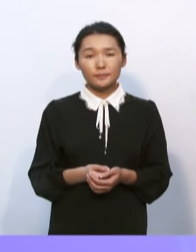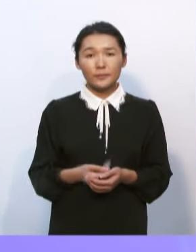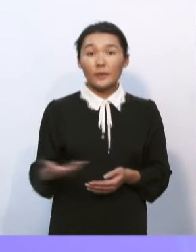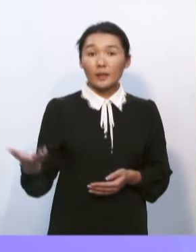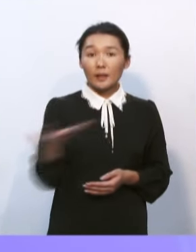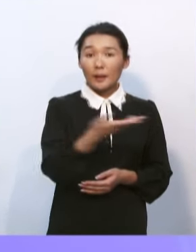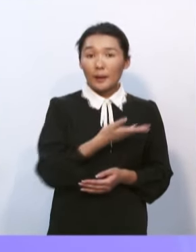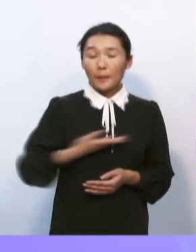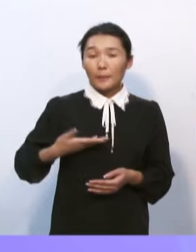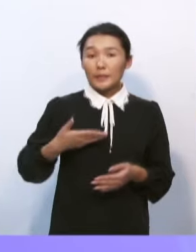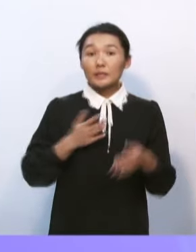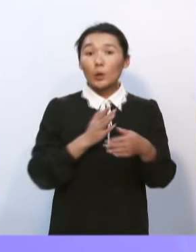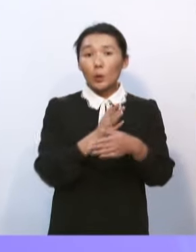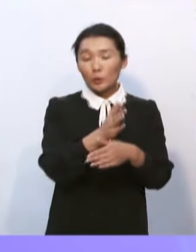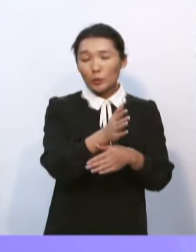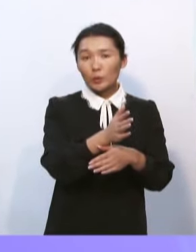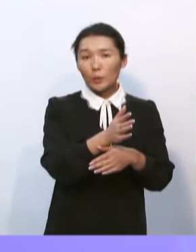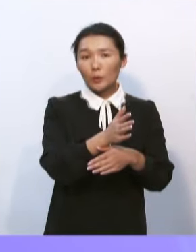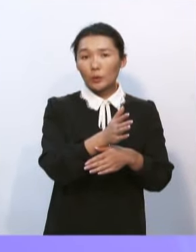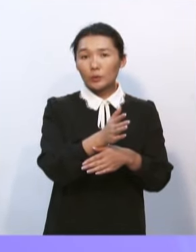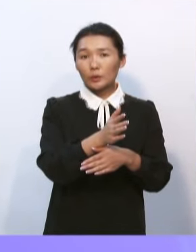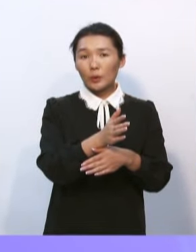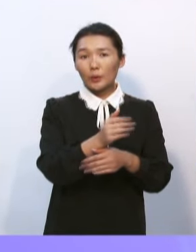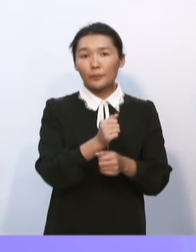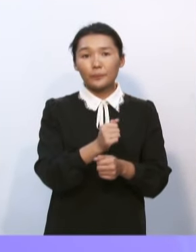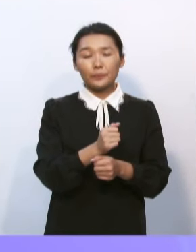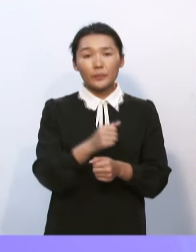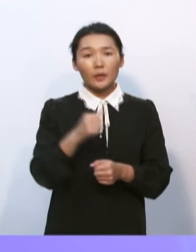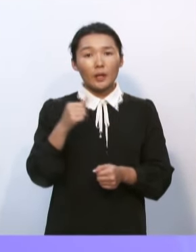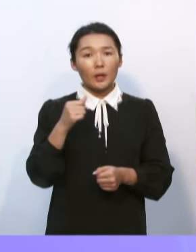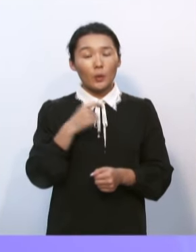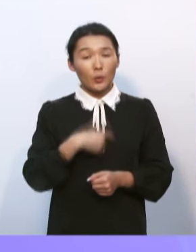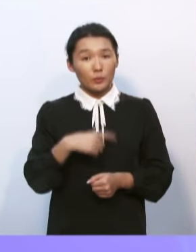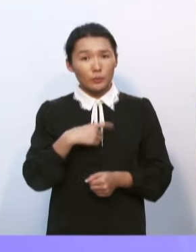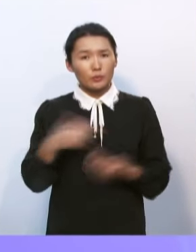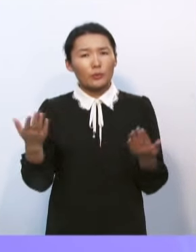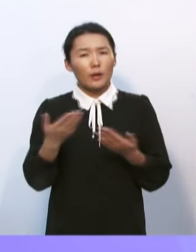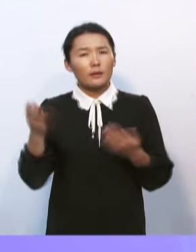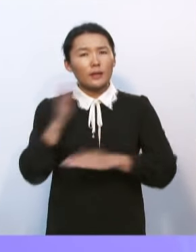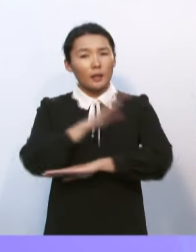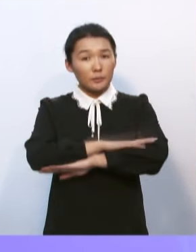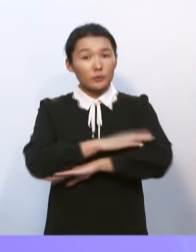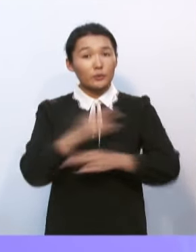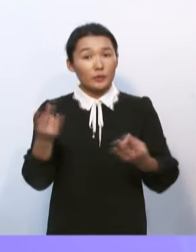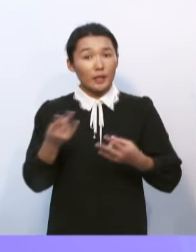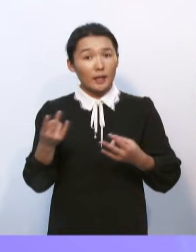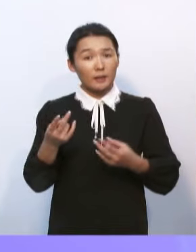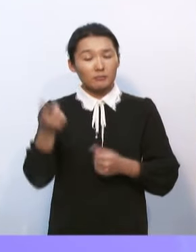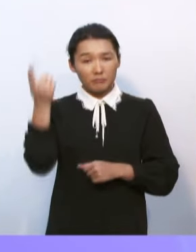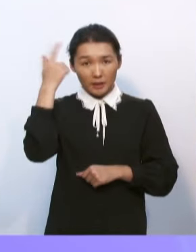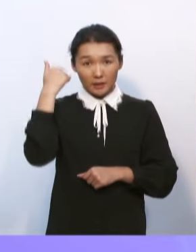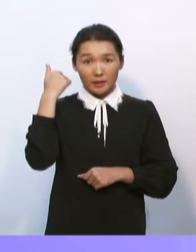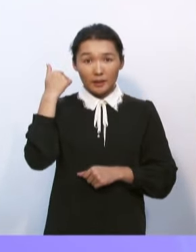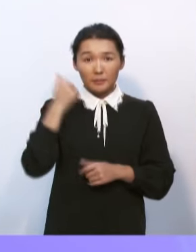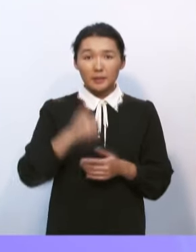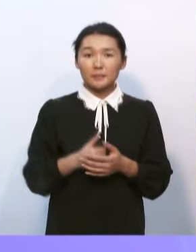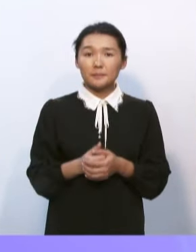Биз конокто болгондо өзүбүздү кандай алып жүрүшүбүз керек? Билесиңерби?